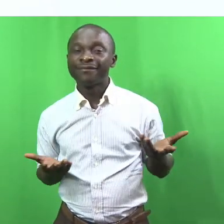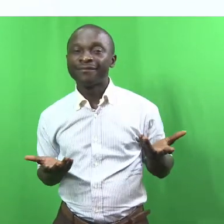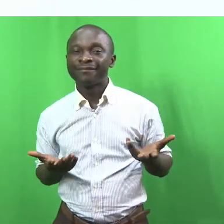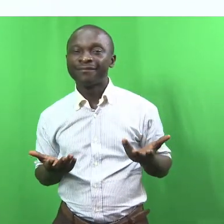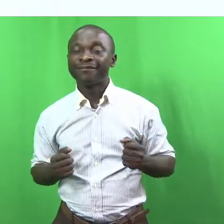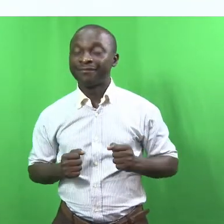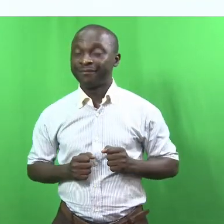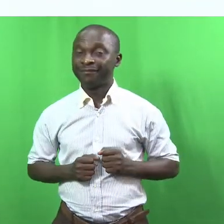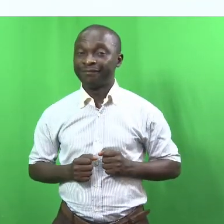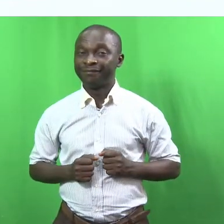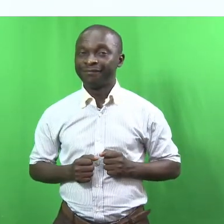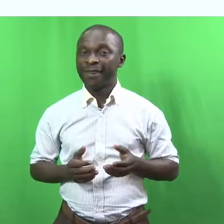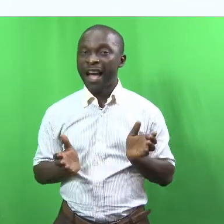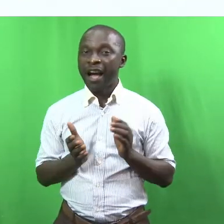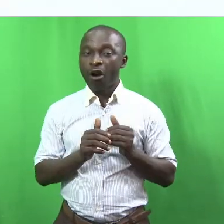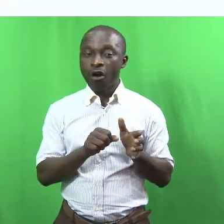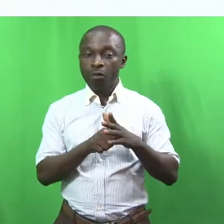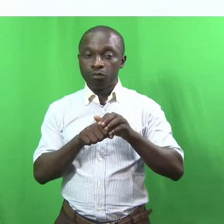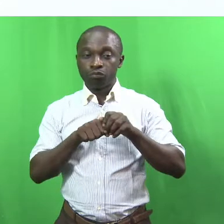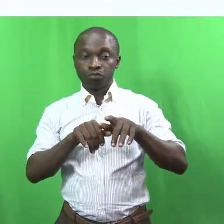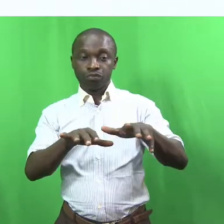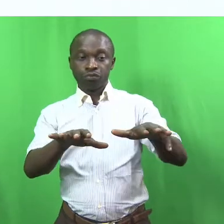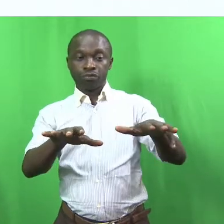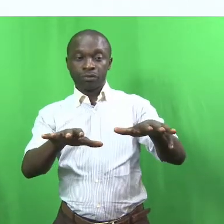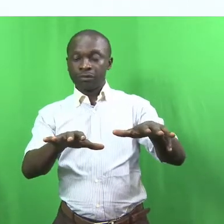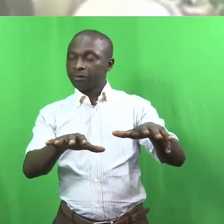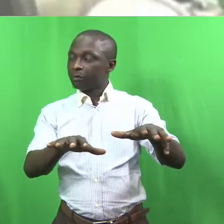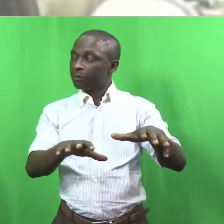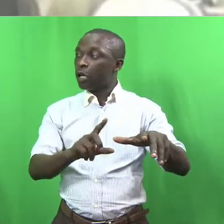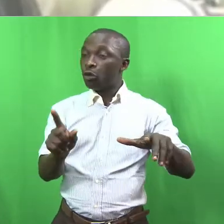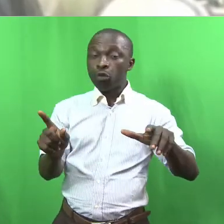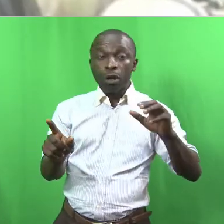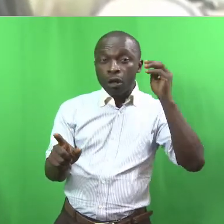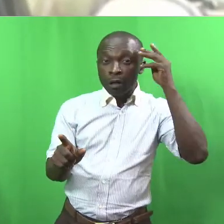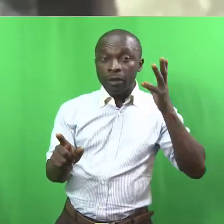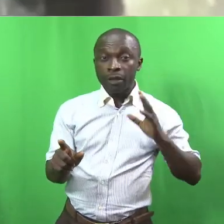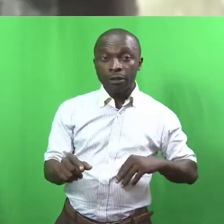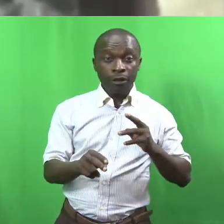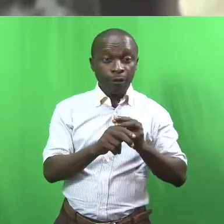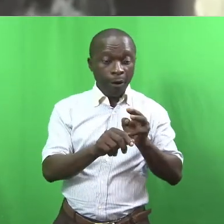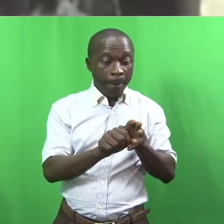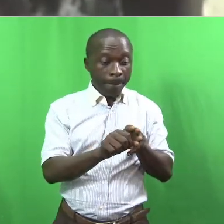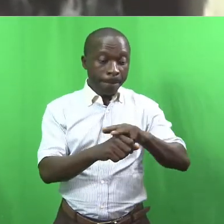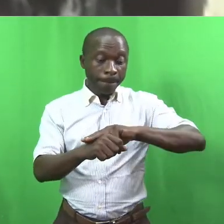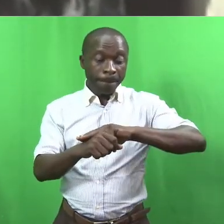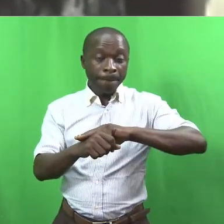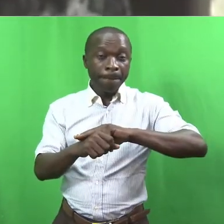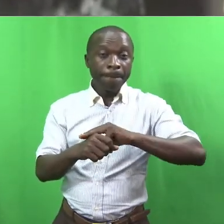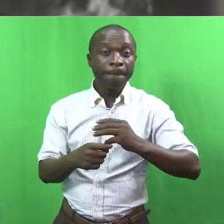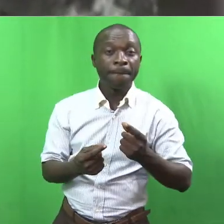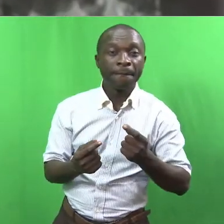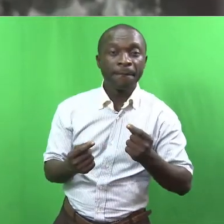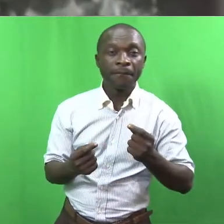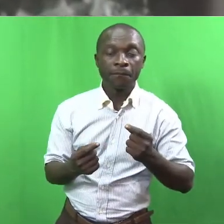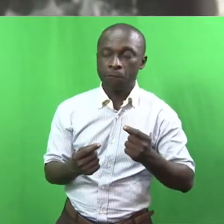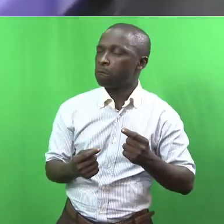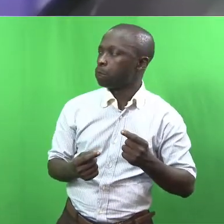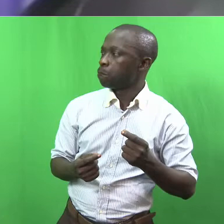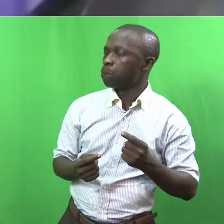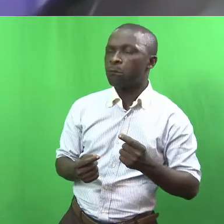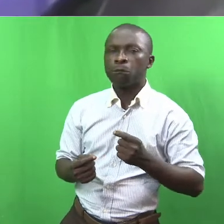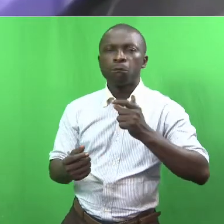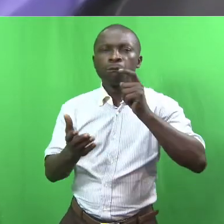nouveau coronavirus au Cameroun dans ce reportage. Si les Camerounais sont de moins en moins nombreux à respecter les mesures prises